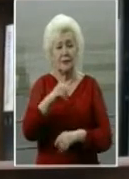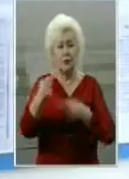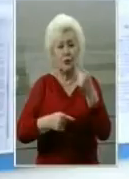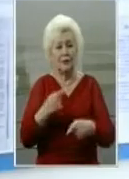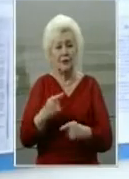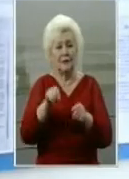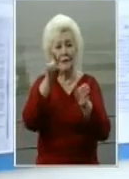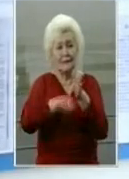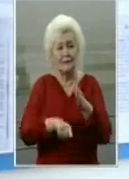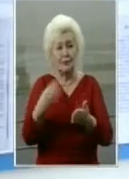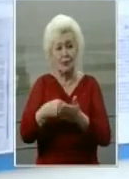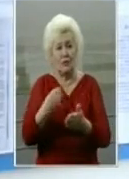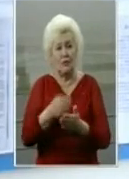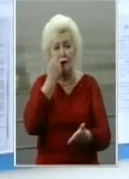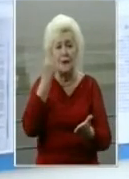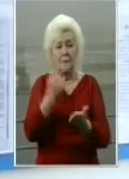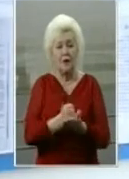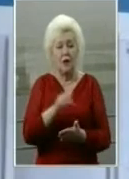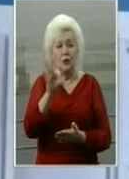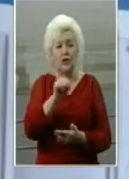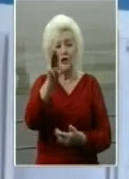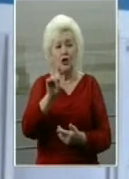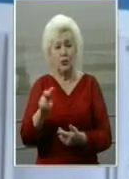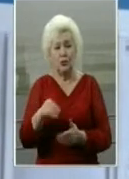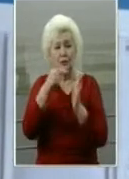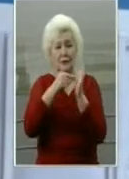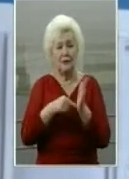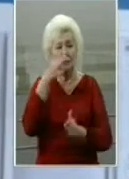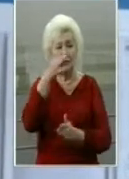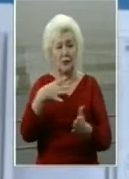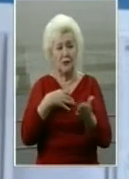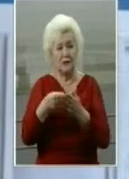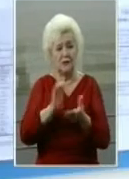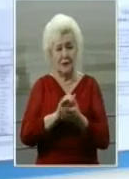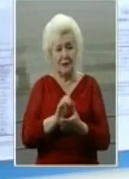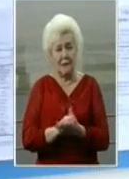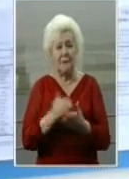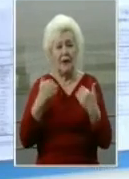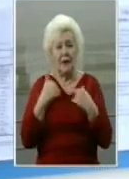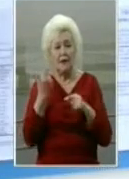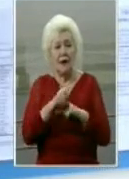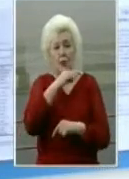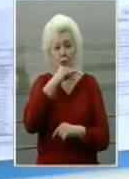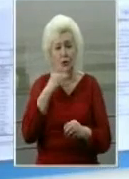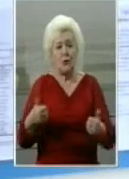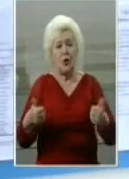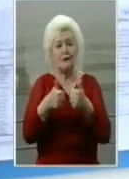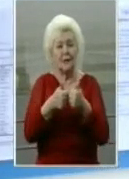їх вартість. Підтверджує це і Олексій Щирюк, який ділиться досвідом своїх знайомих. Я дуже багато сталкувався